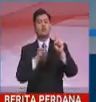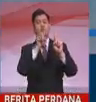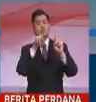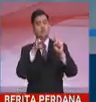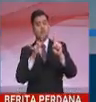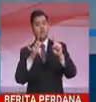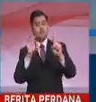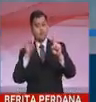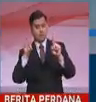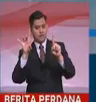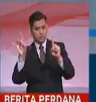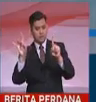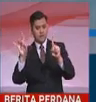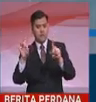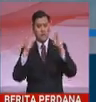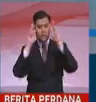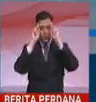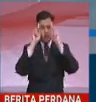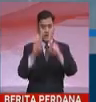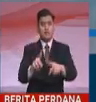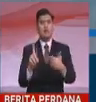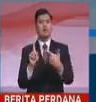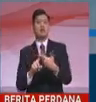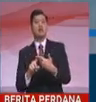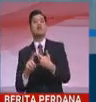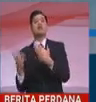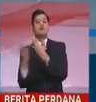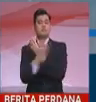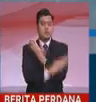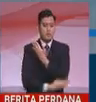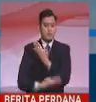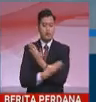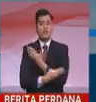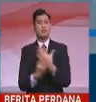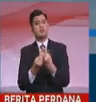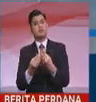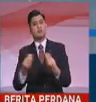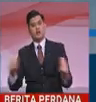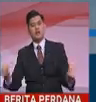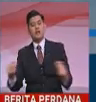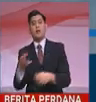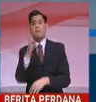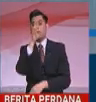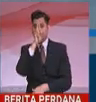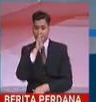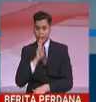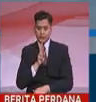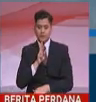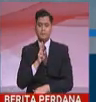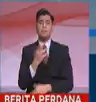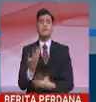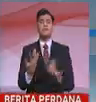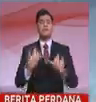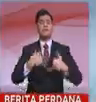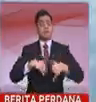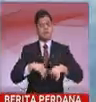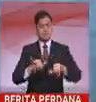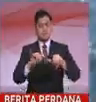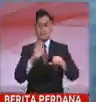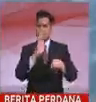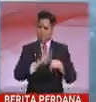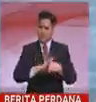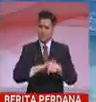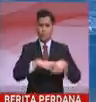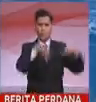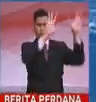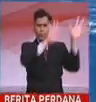179.8 mm, diikuti Kuantan, Besut dan juga Tanah Merah. Selain daripada itu, Map Malaysia masih lagi mengekalkan amaran angin